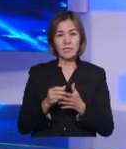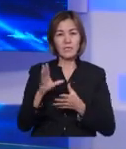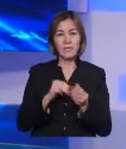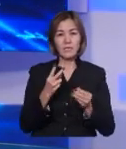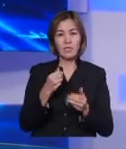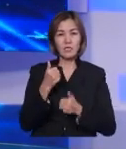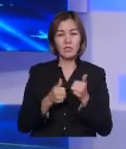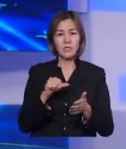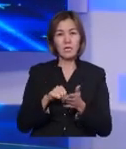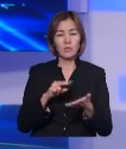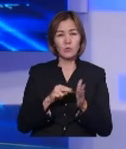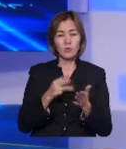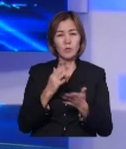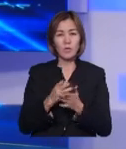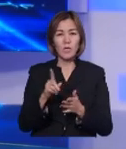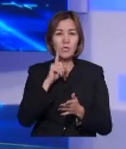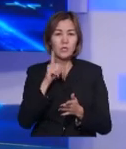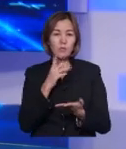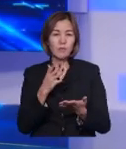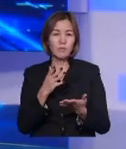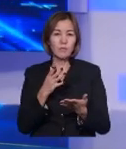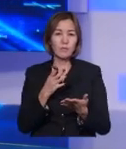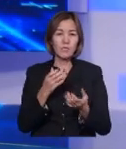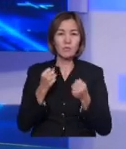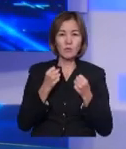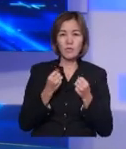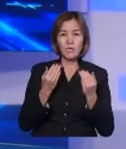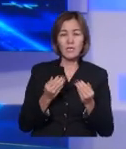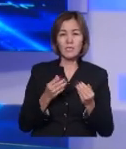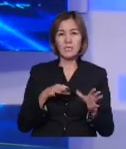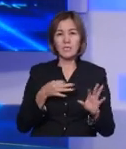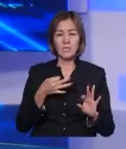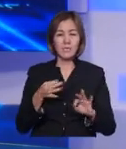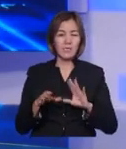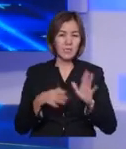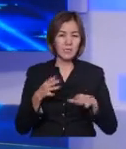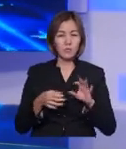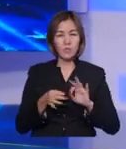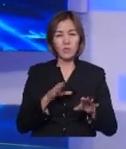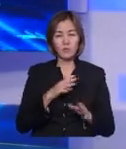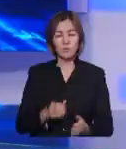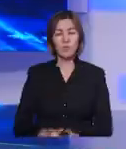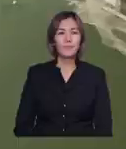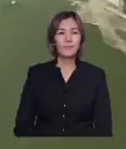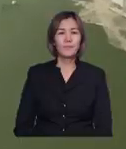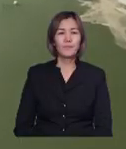тағы 2 жарысқа қатысуды жоспарлап отыр. Жасөспірім теннисшілер қазір қызу дайындық үстінде.